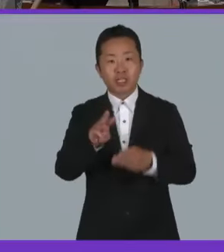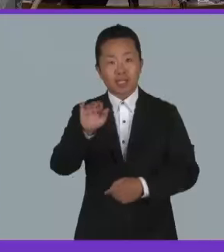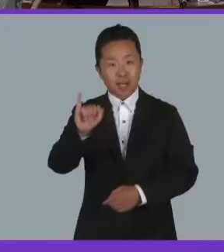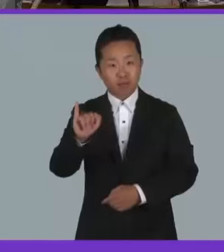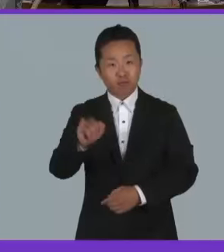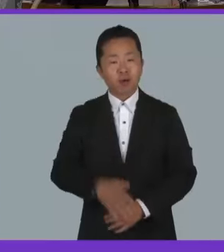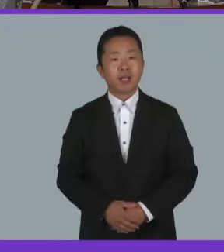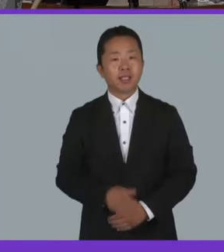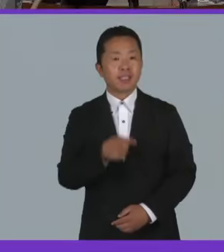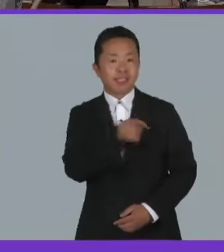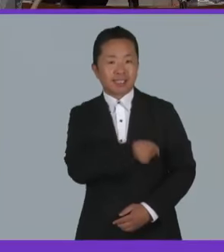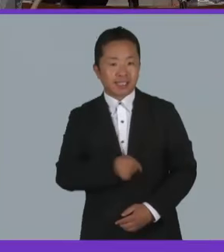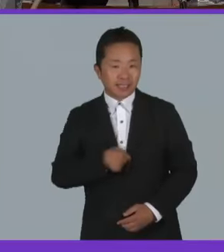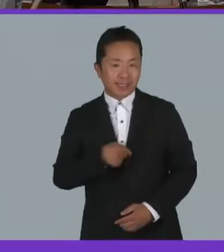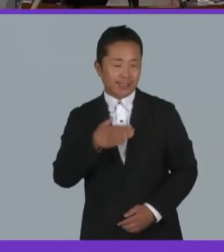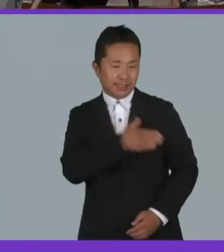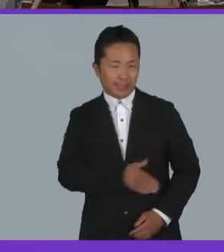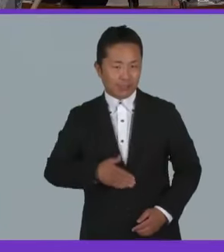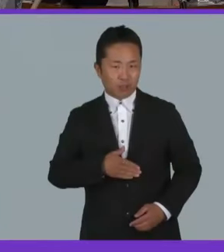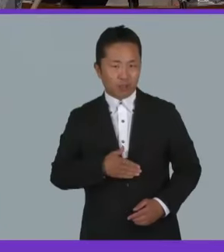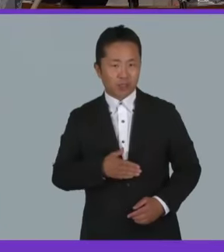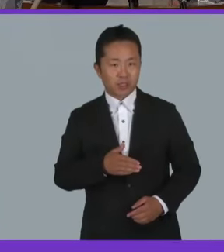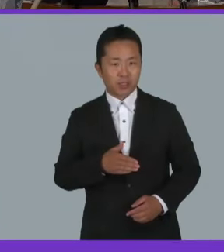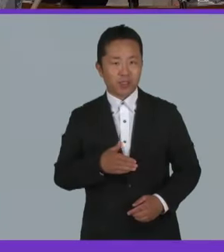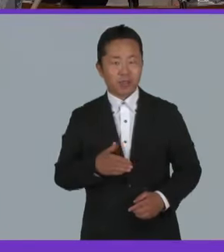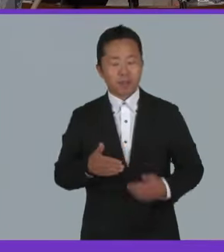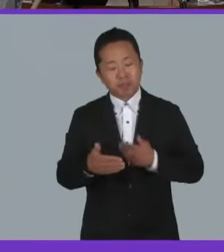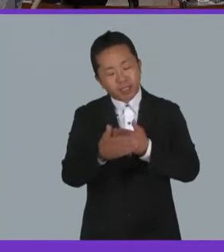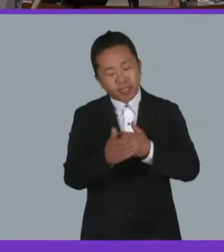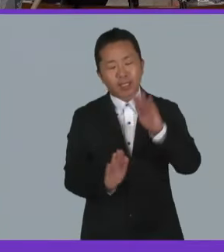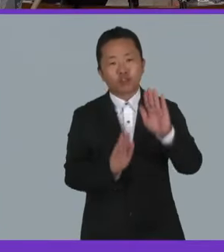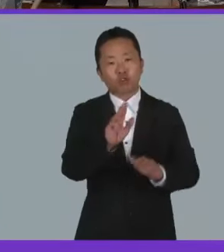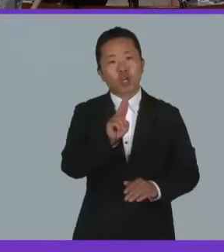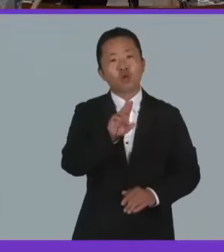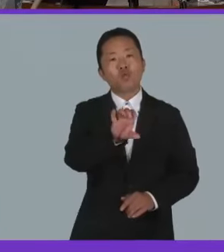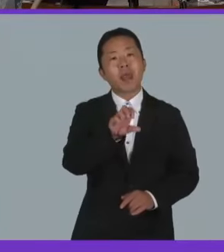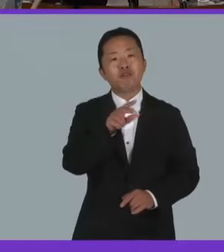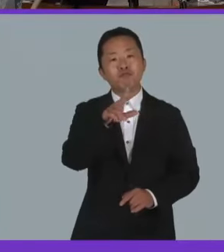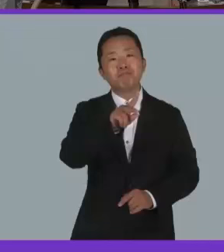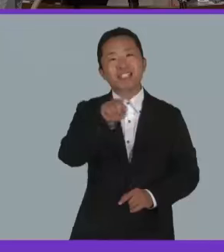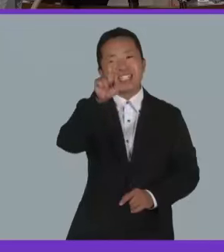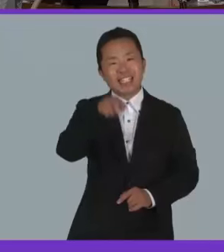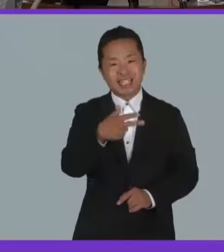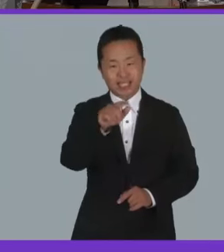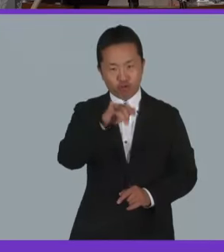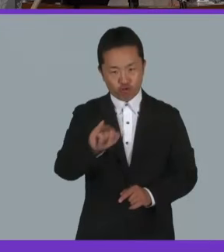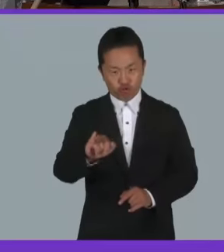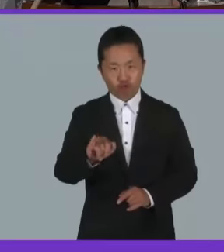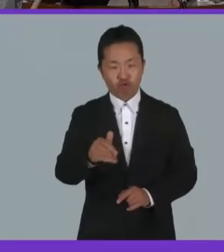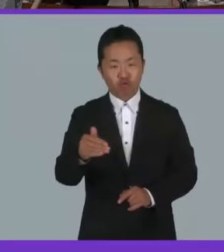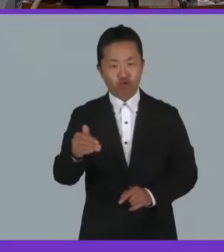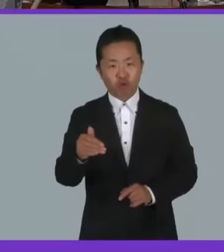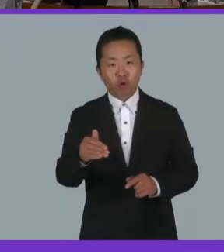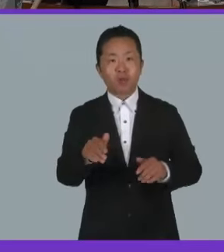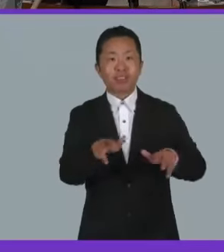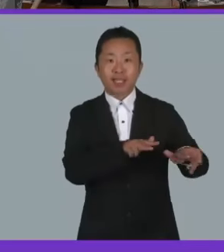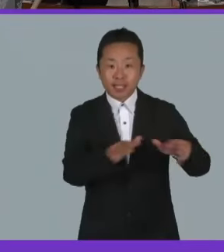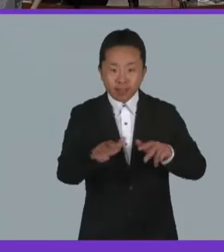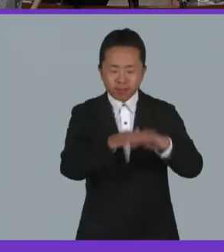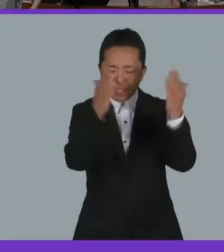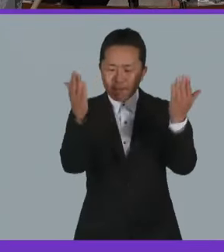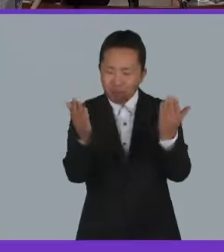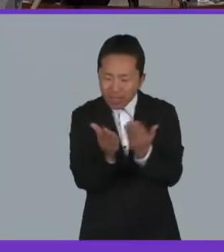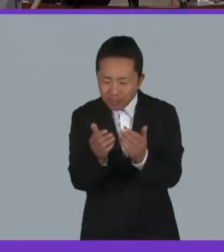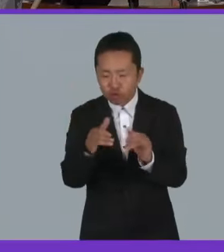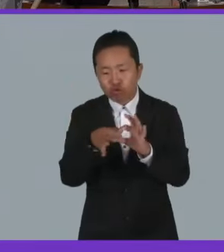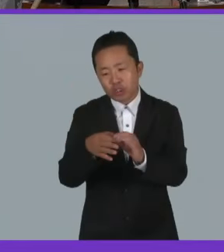満たされた状態であるという意味、ウェルビーイングの観点から、本市の政策全般について、ご助